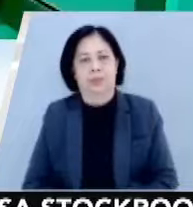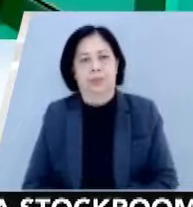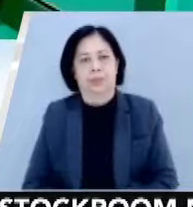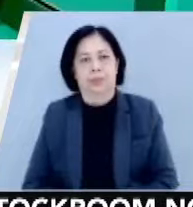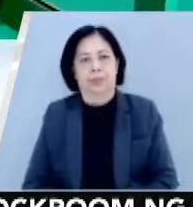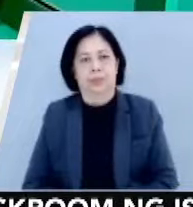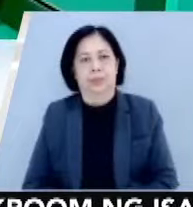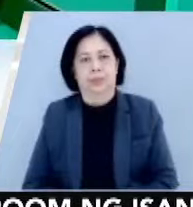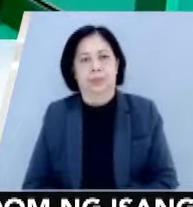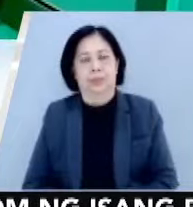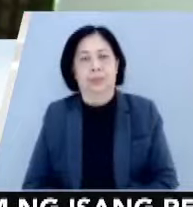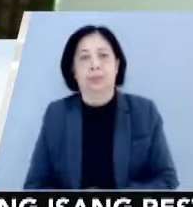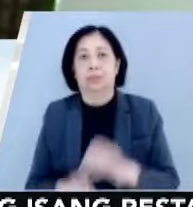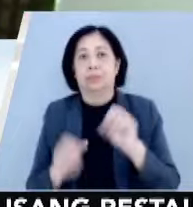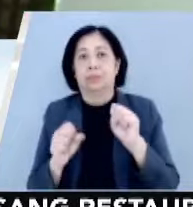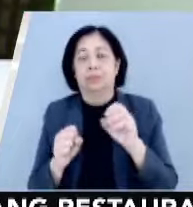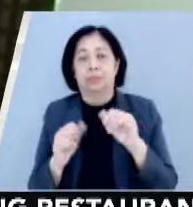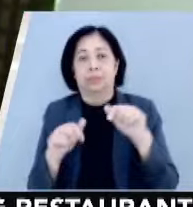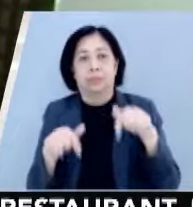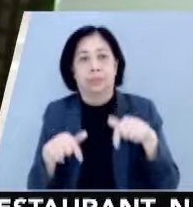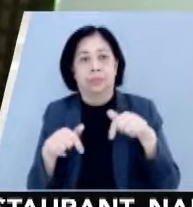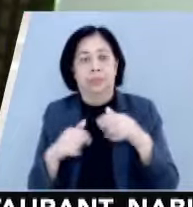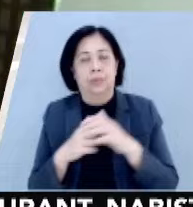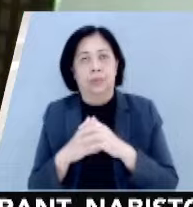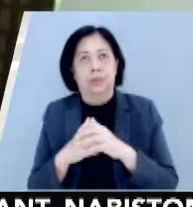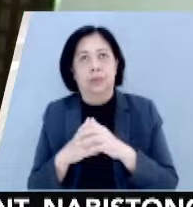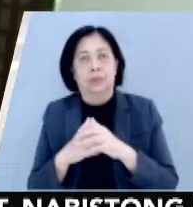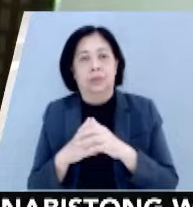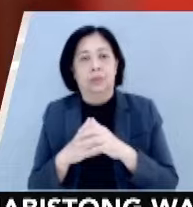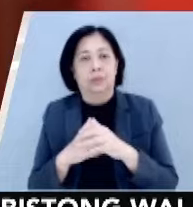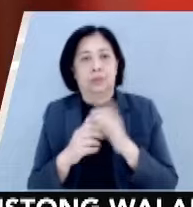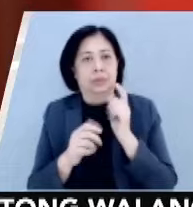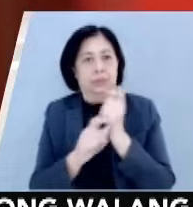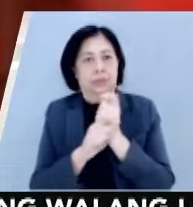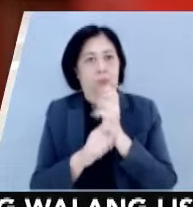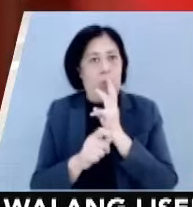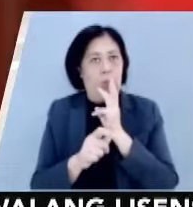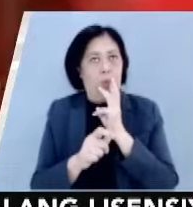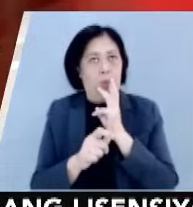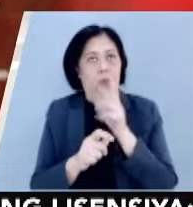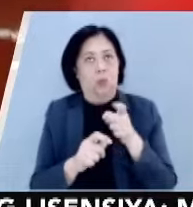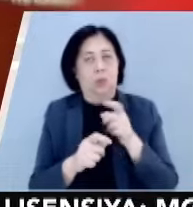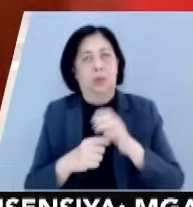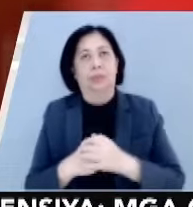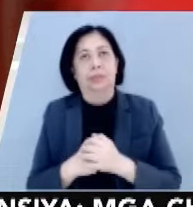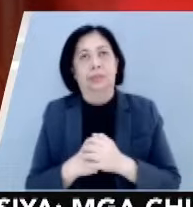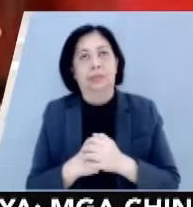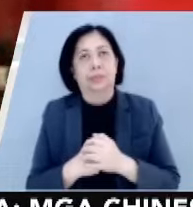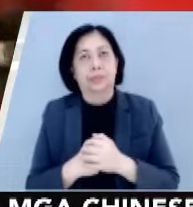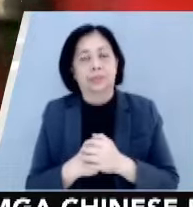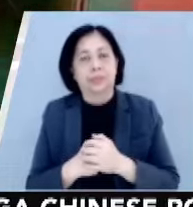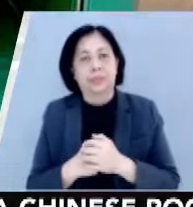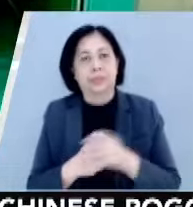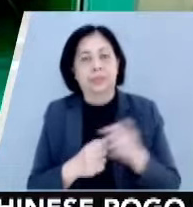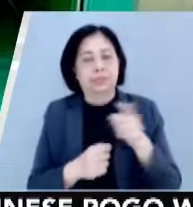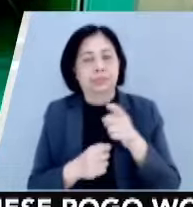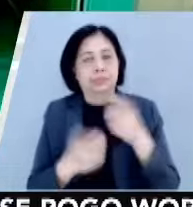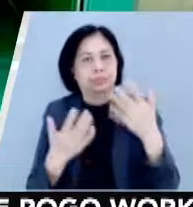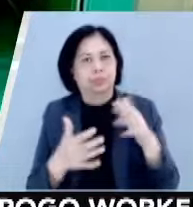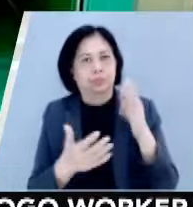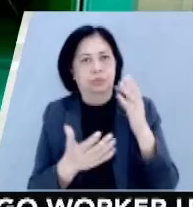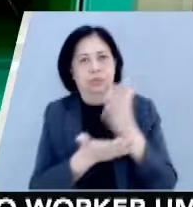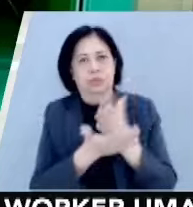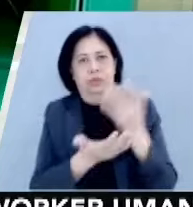So nandito sa likod yung kanyang tangke ng tubig, yan ang panggagalingan ng kanyang pang-extinguish ng apoy. At kung makikita natin